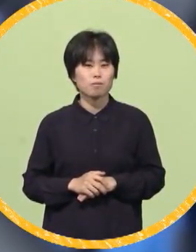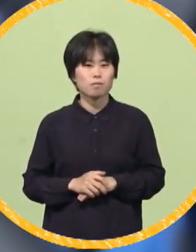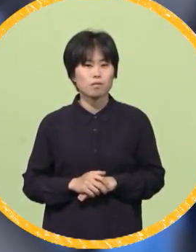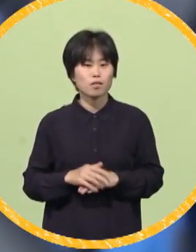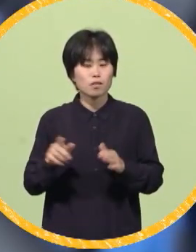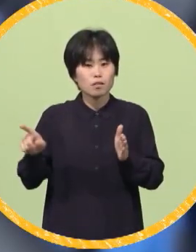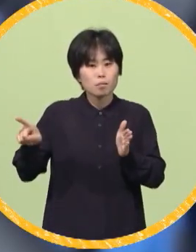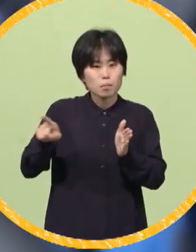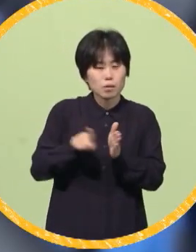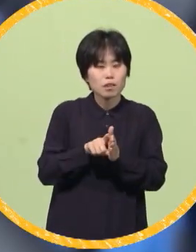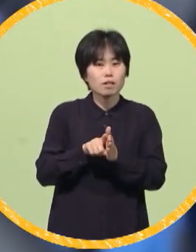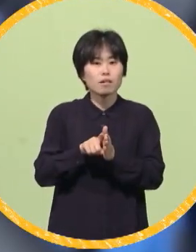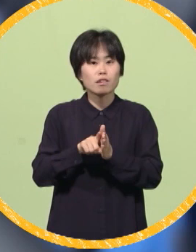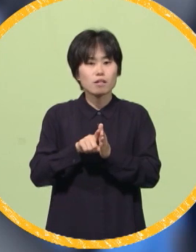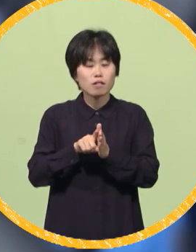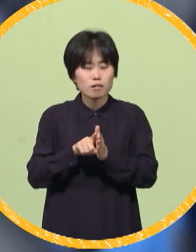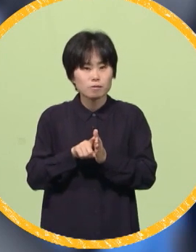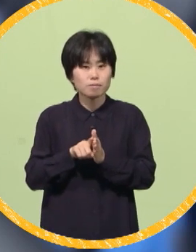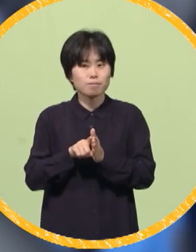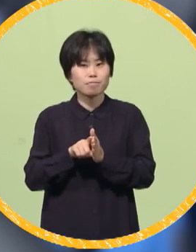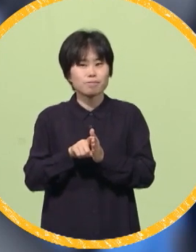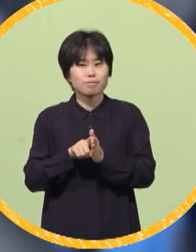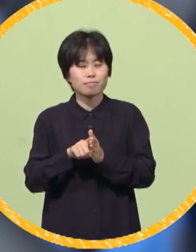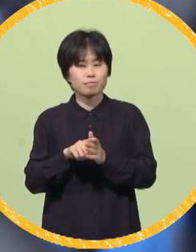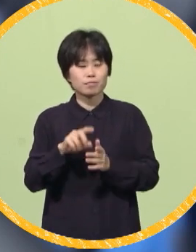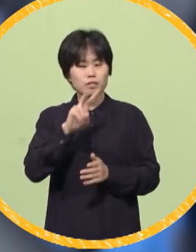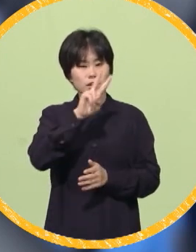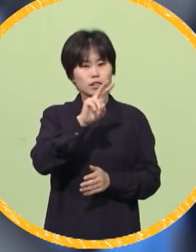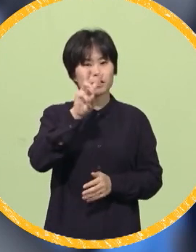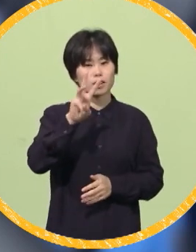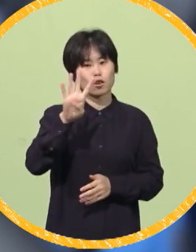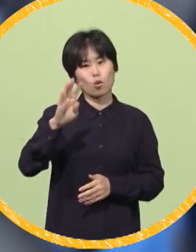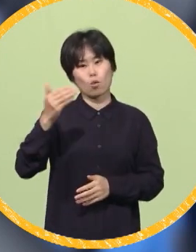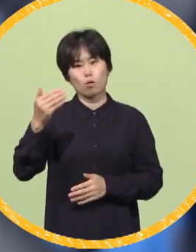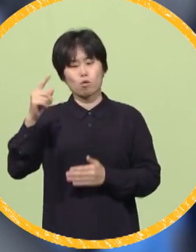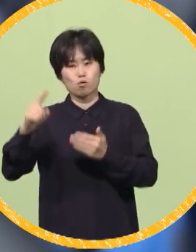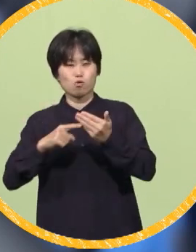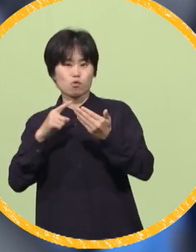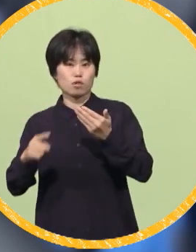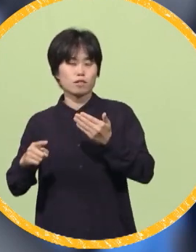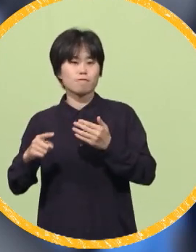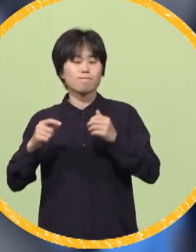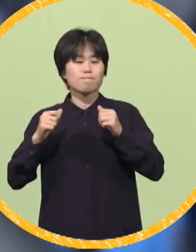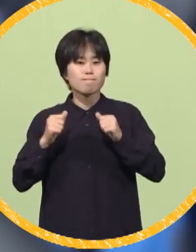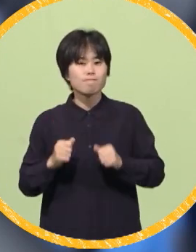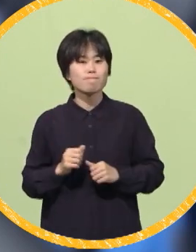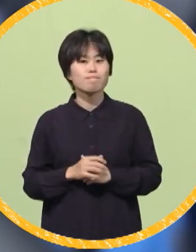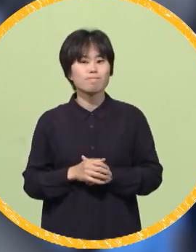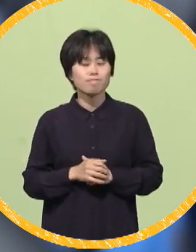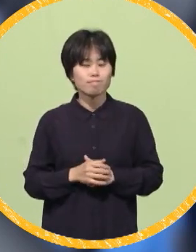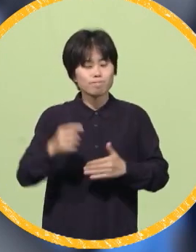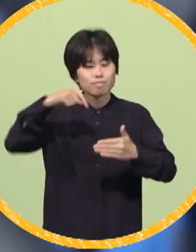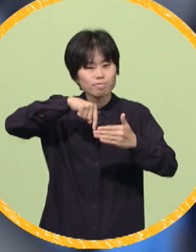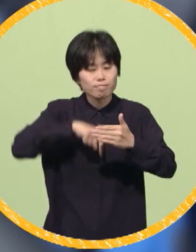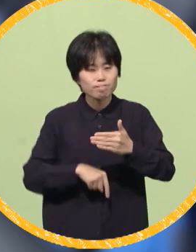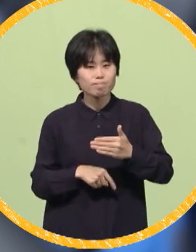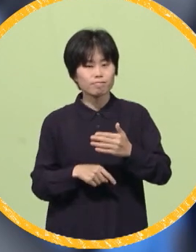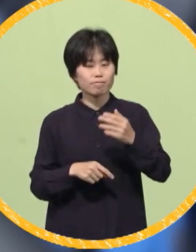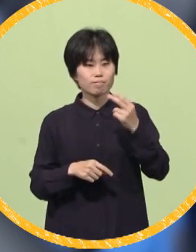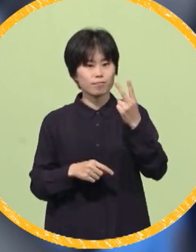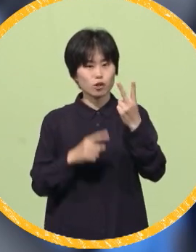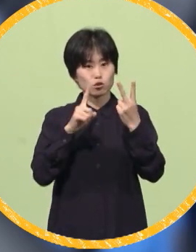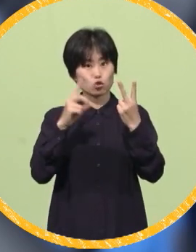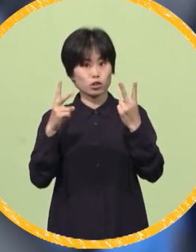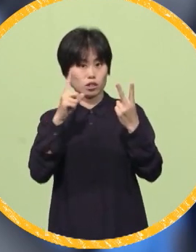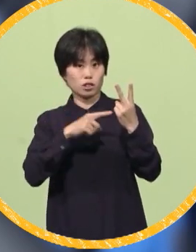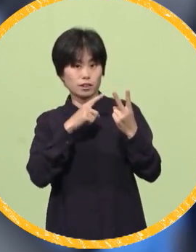就労体験には2018年度までに延べ2349人が参加し、212人